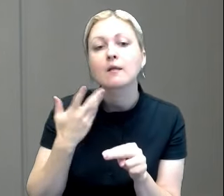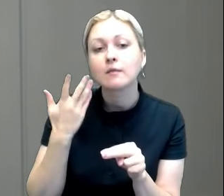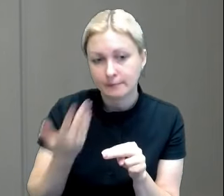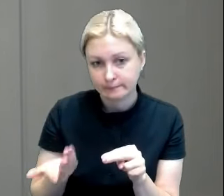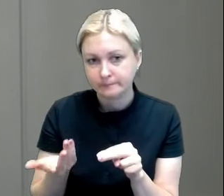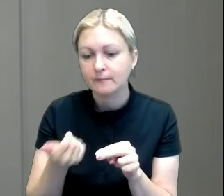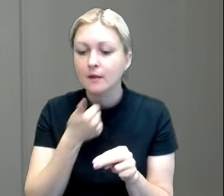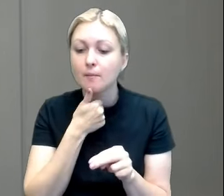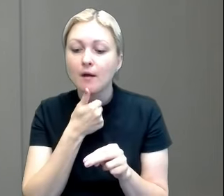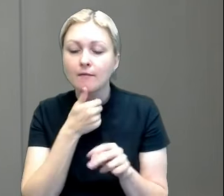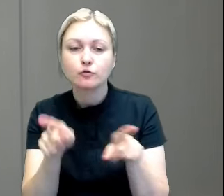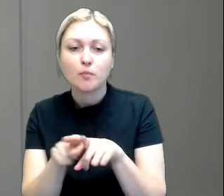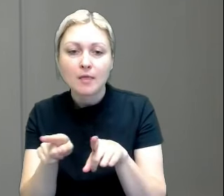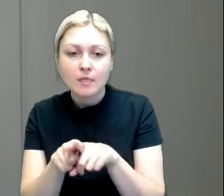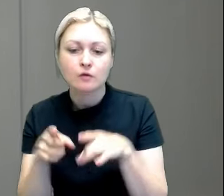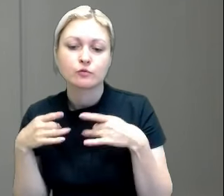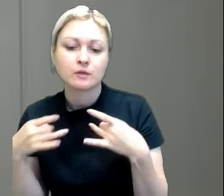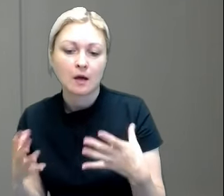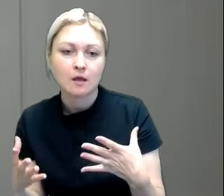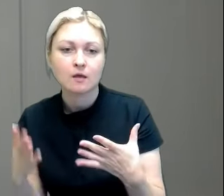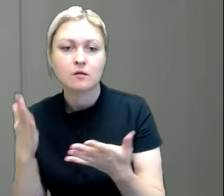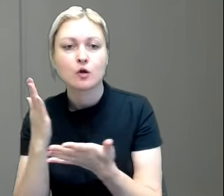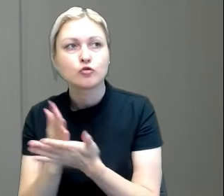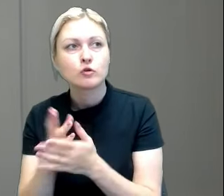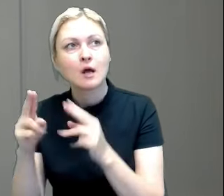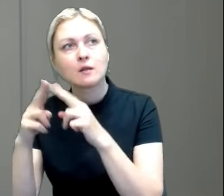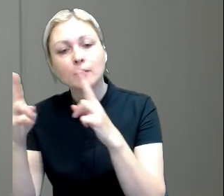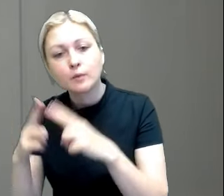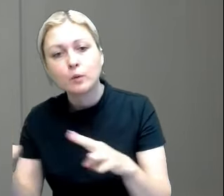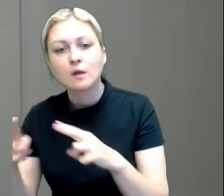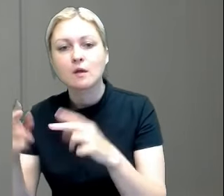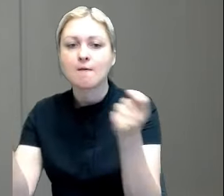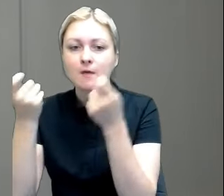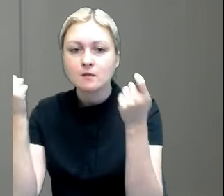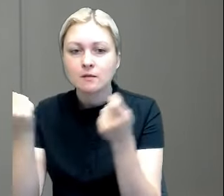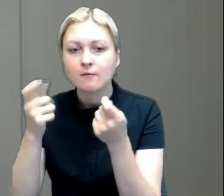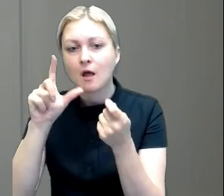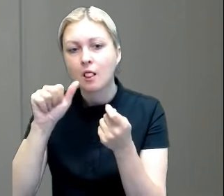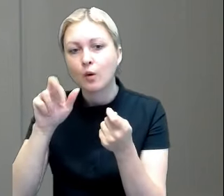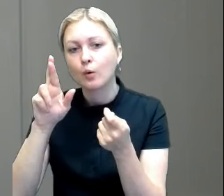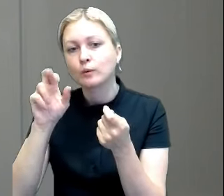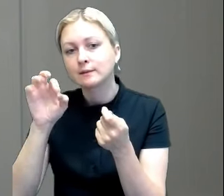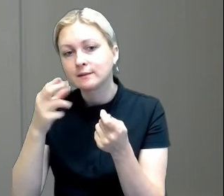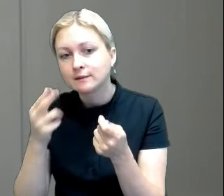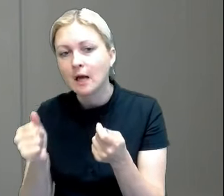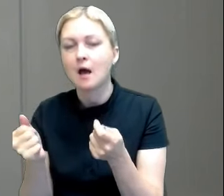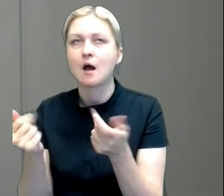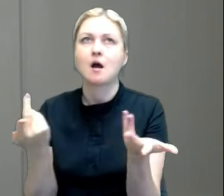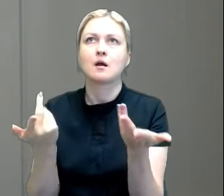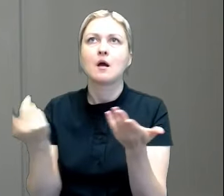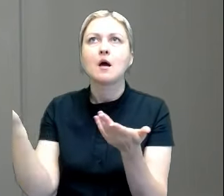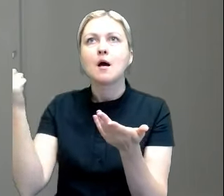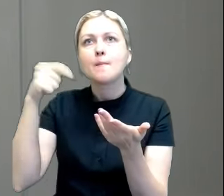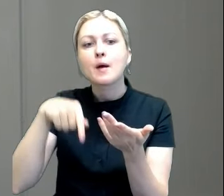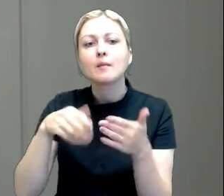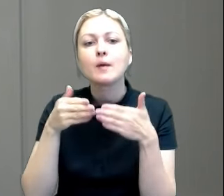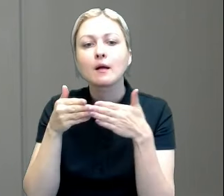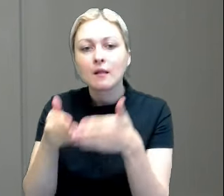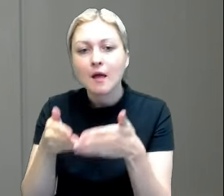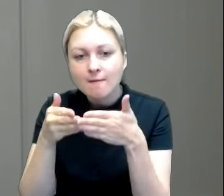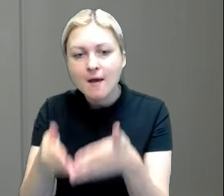panašūs renginiai tarptautiniai kaip festivaliai lauksnos spbėklaivelis šviesų festivalis ir